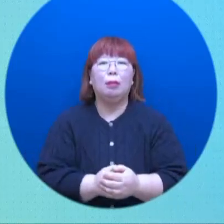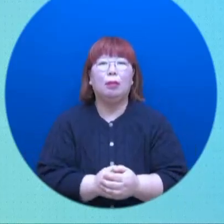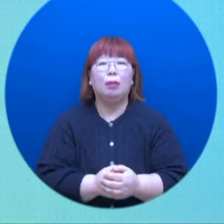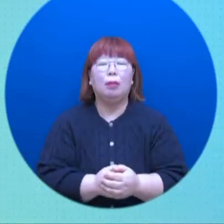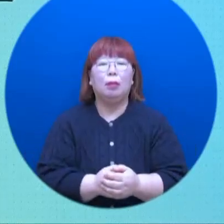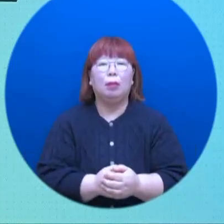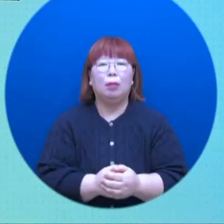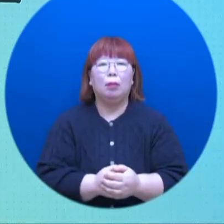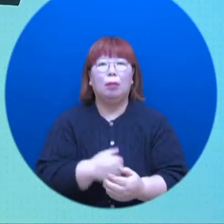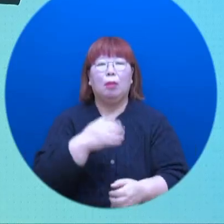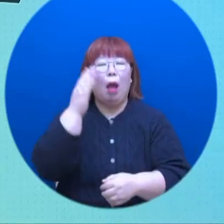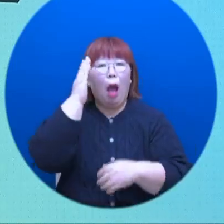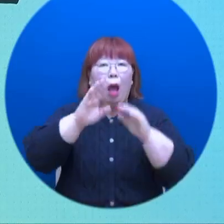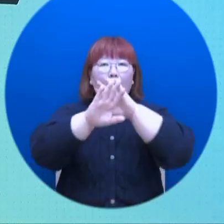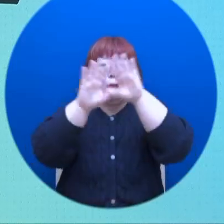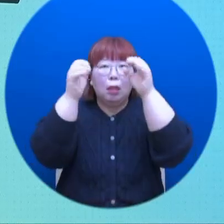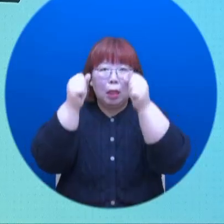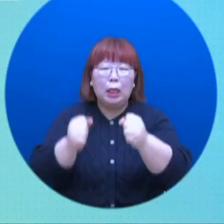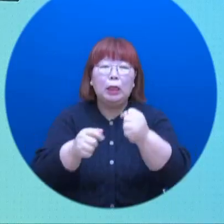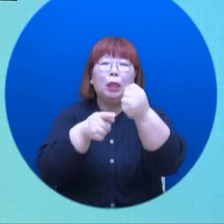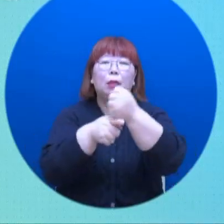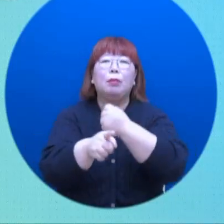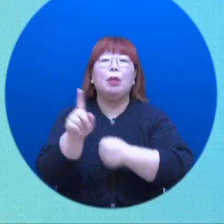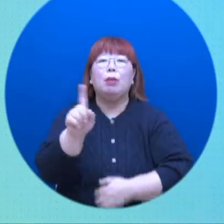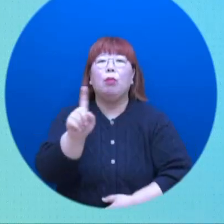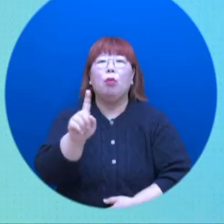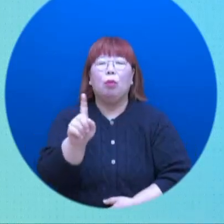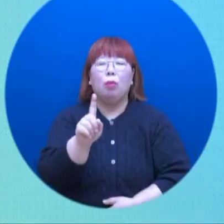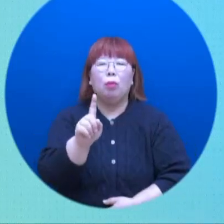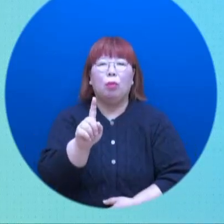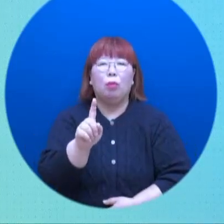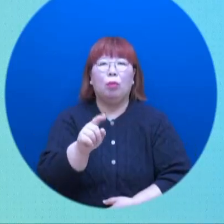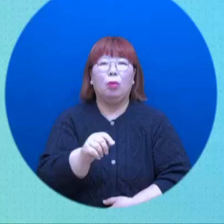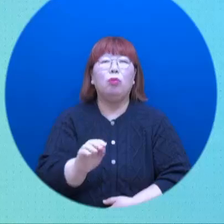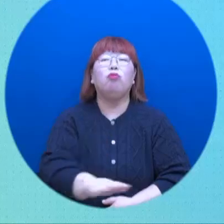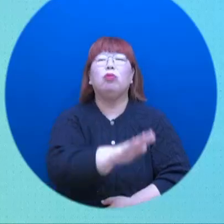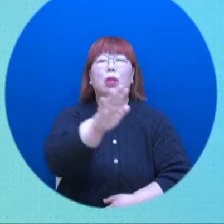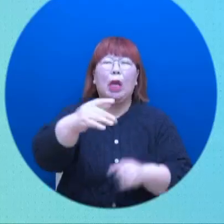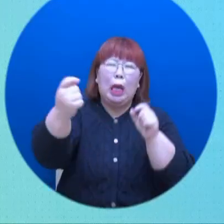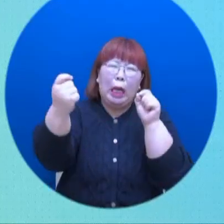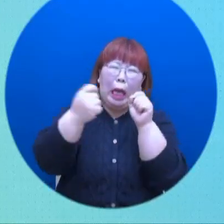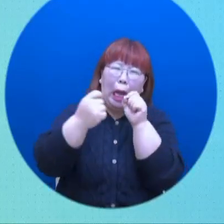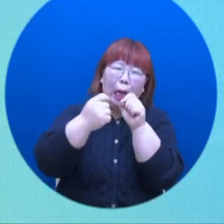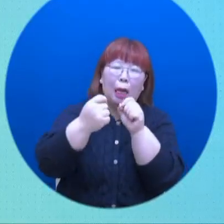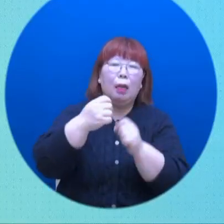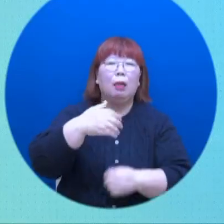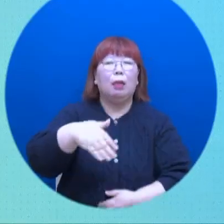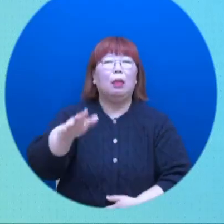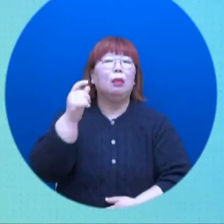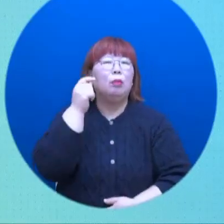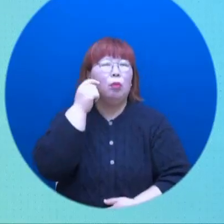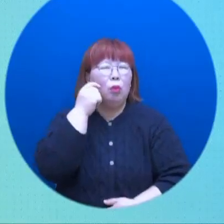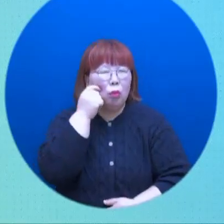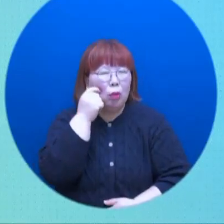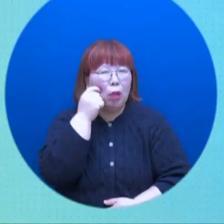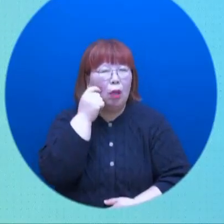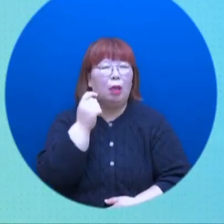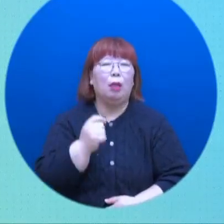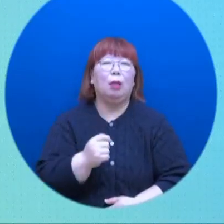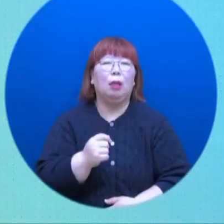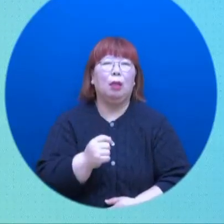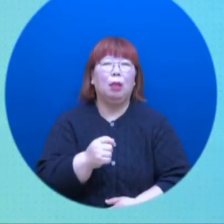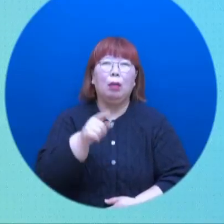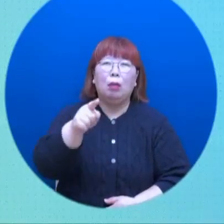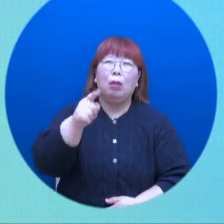하늘에 계시다는 것이 무슨 뜻입니까? 우리가 범접할 수 없는, 감히 바라볼